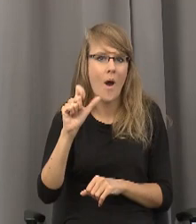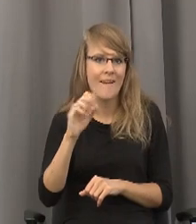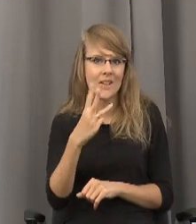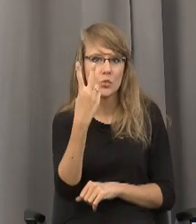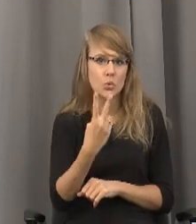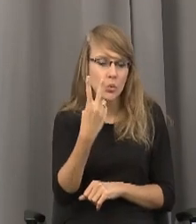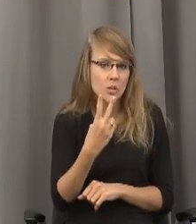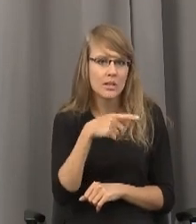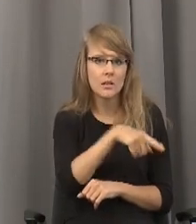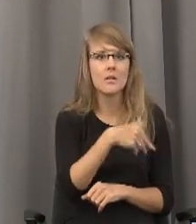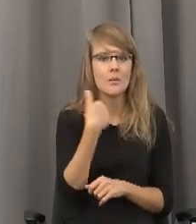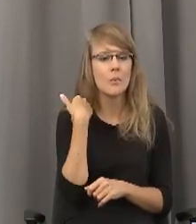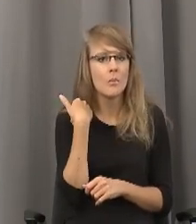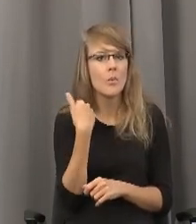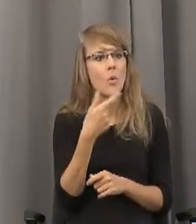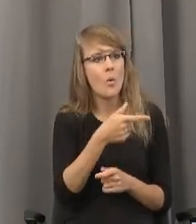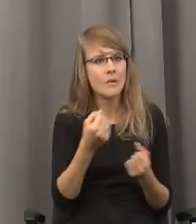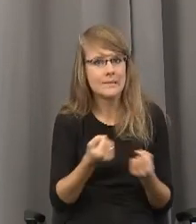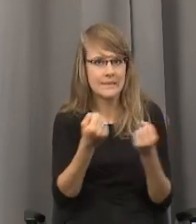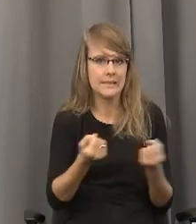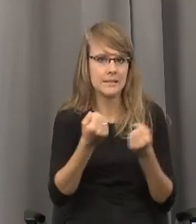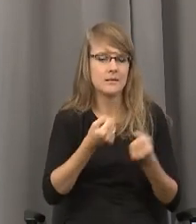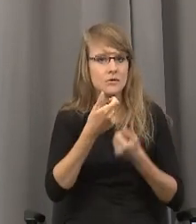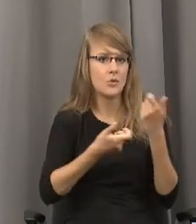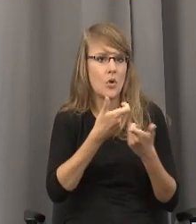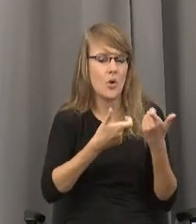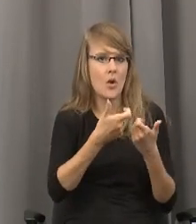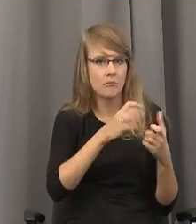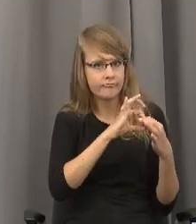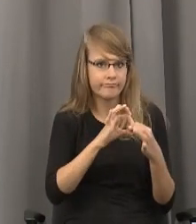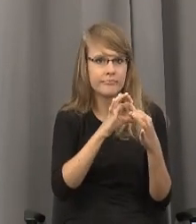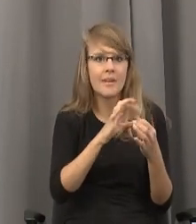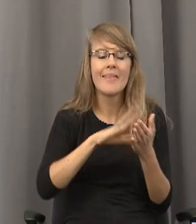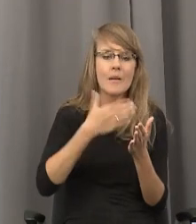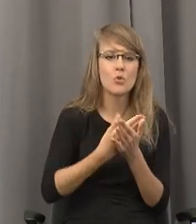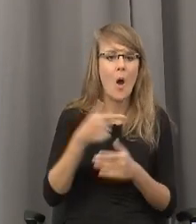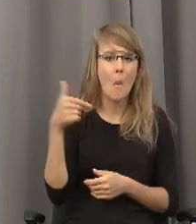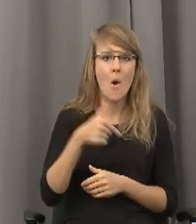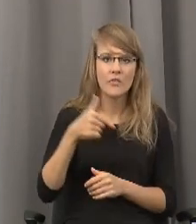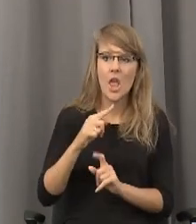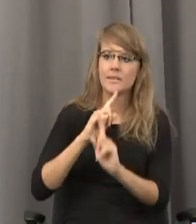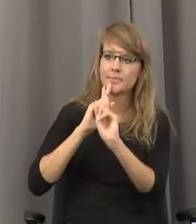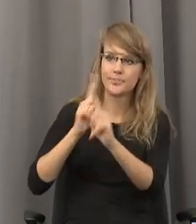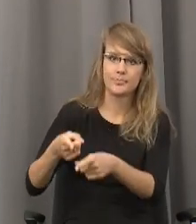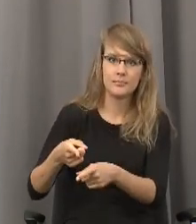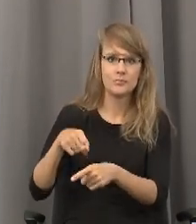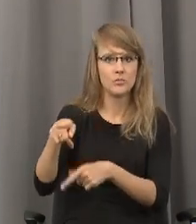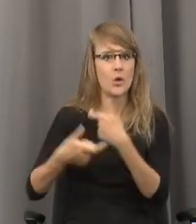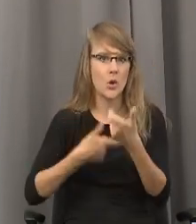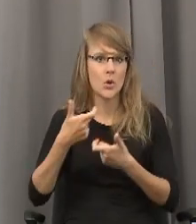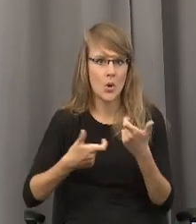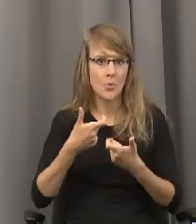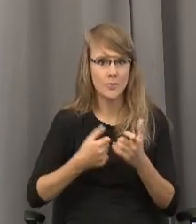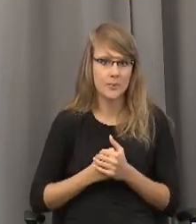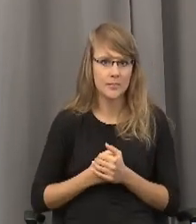je identyfikując, że to jest racjonalne tutaj powierzać pewne obowiązki. I Gierek